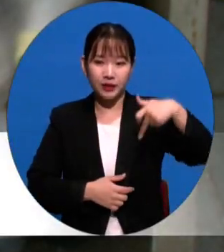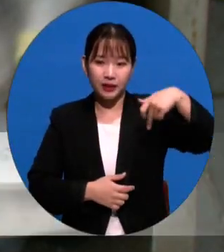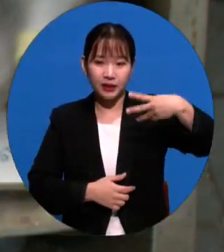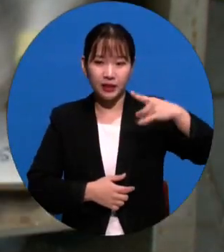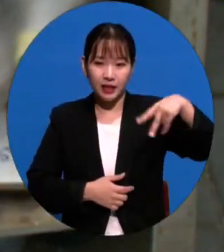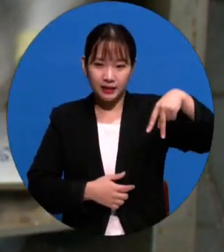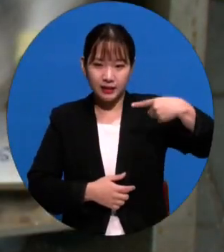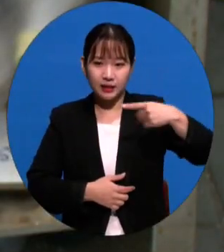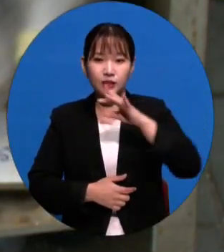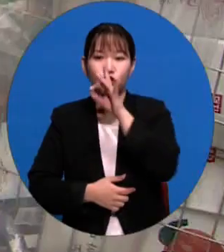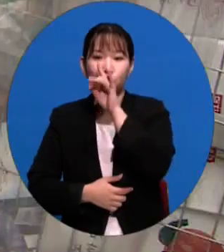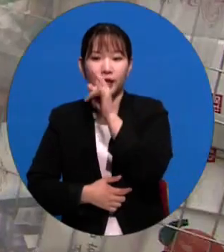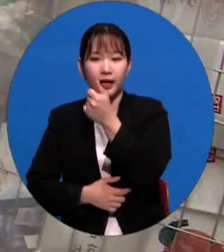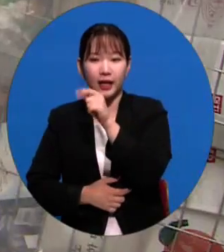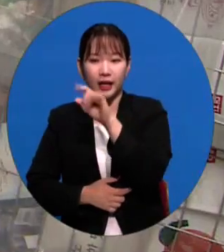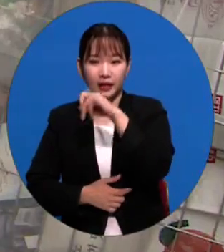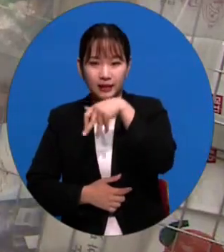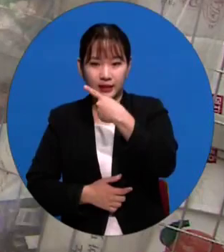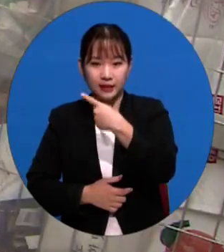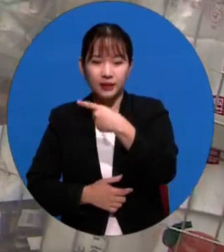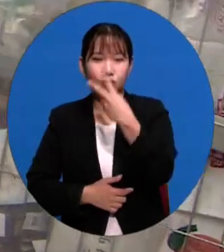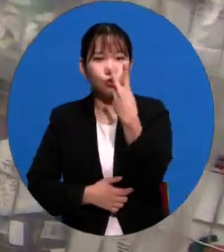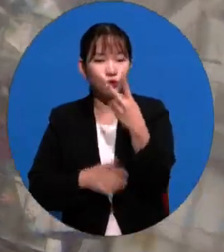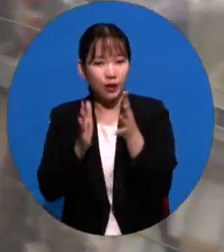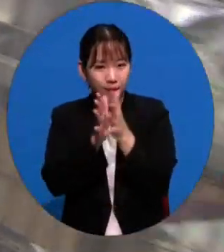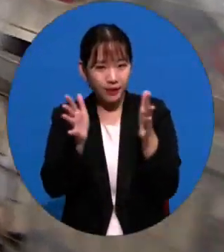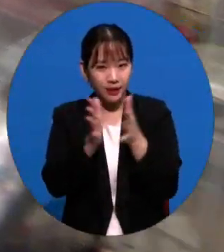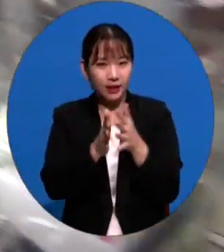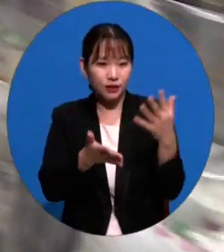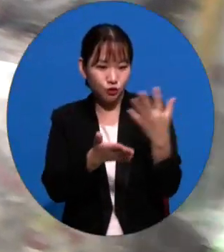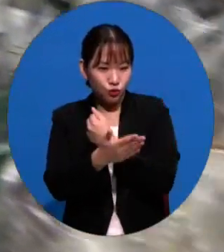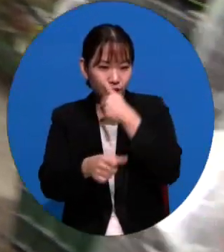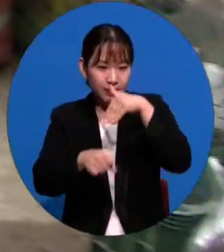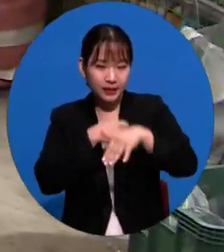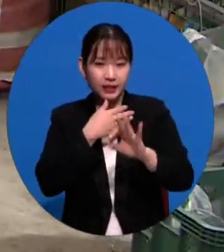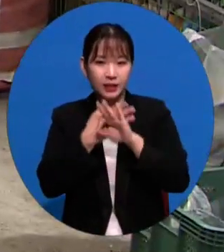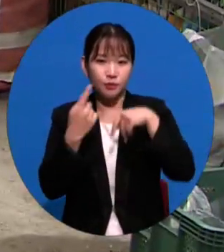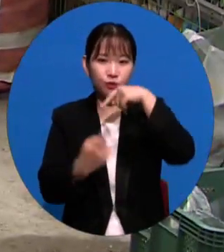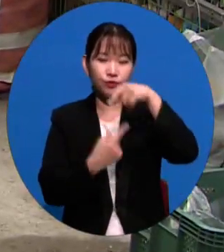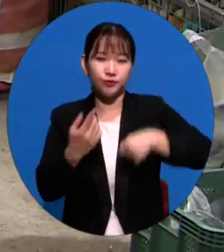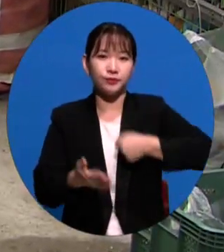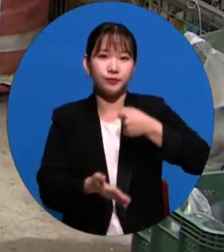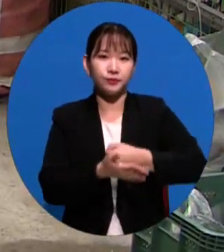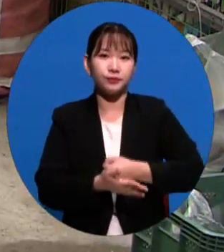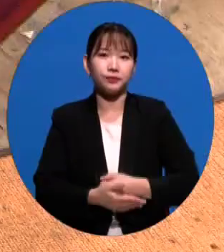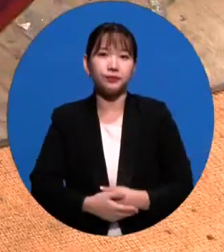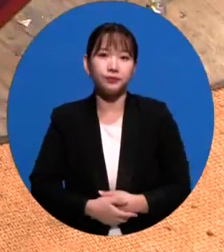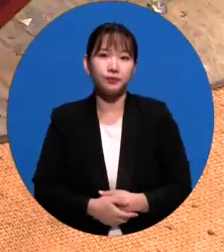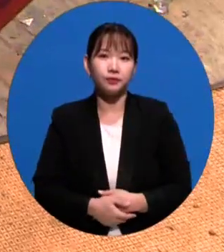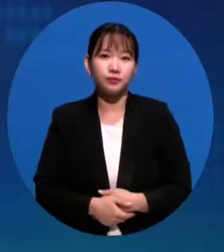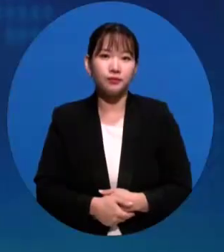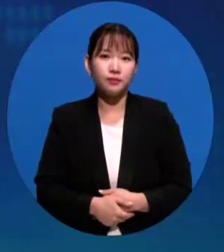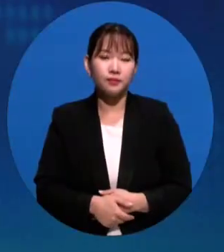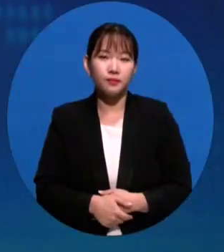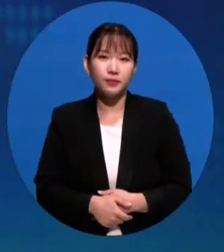중앙하이츠의 두 개 아파트에서 소형 자동 상차 수거 방식을 시범 운영하기로 했습니다.